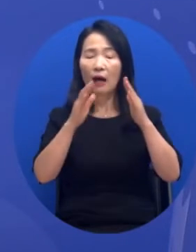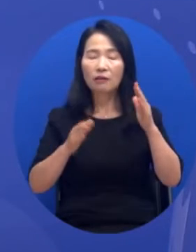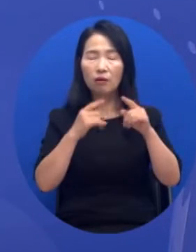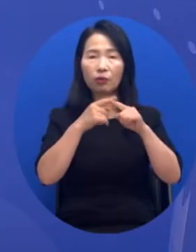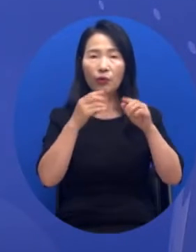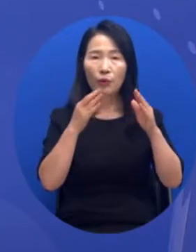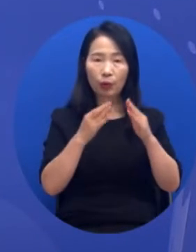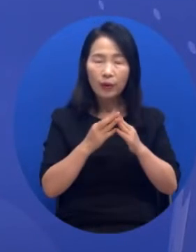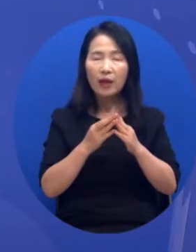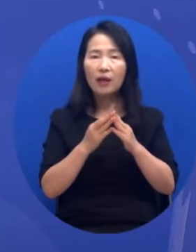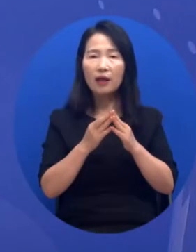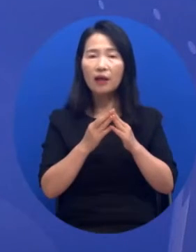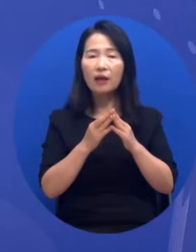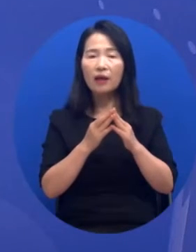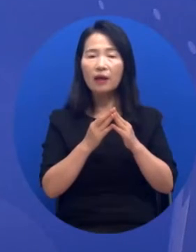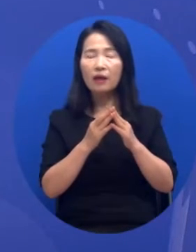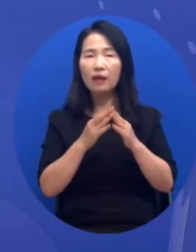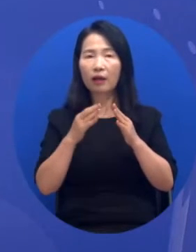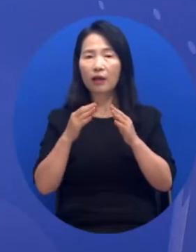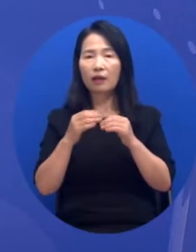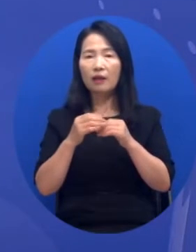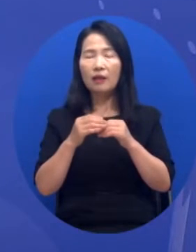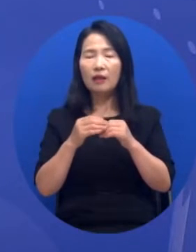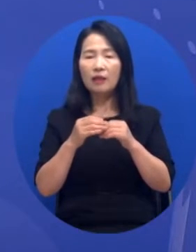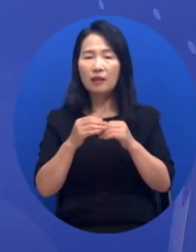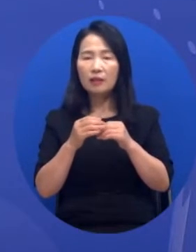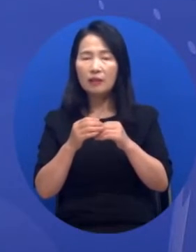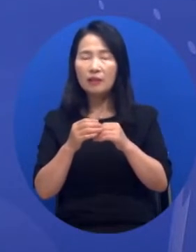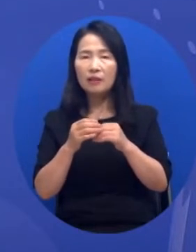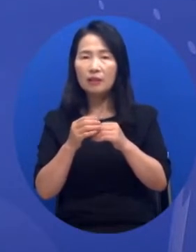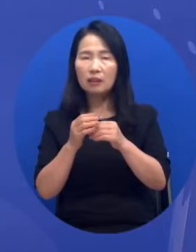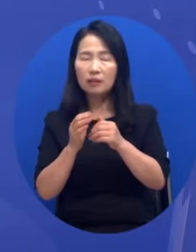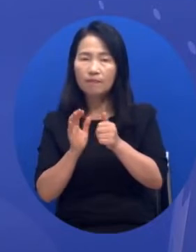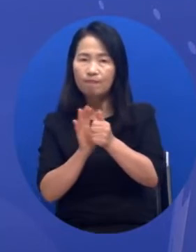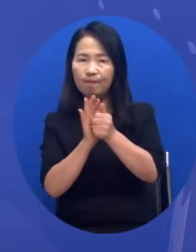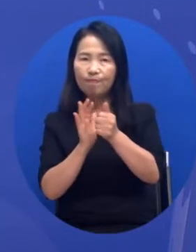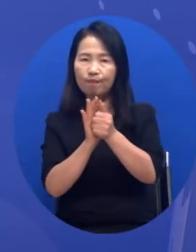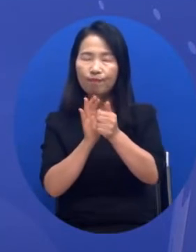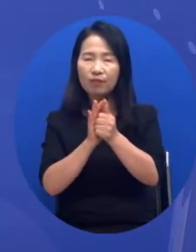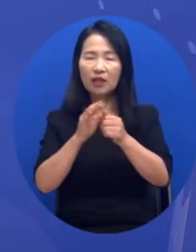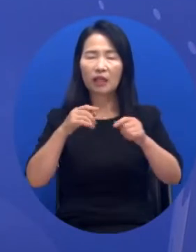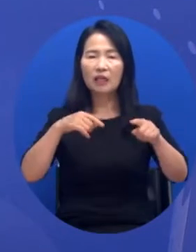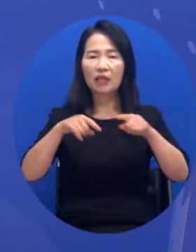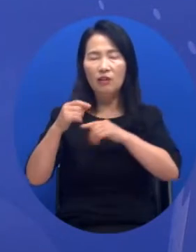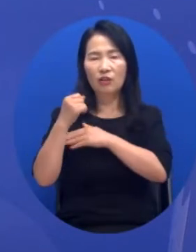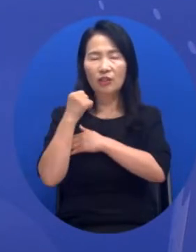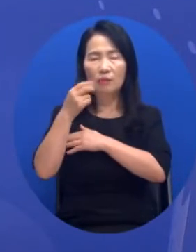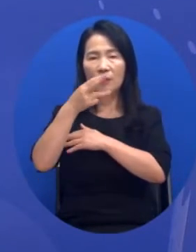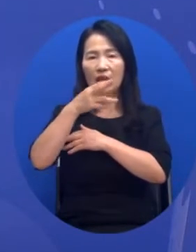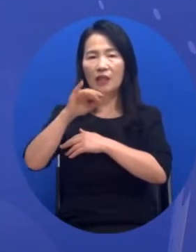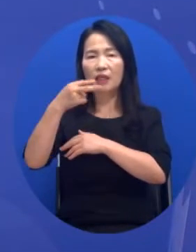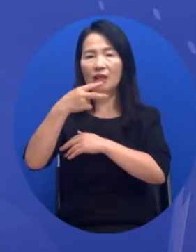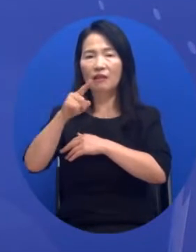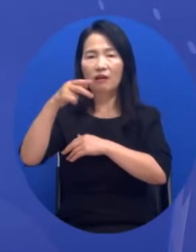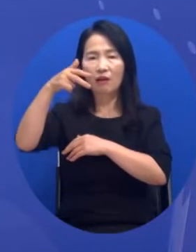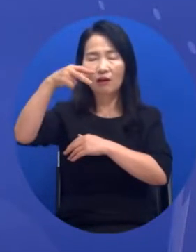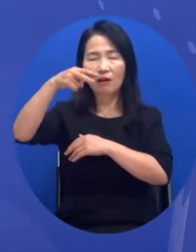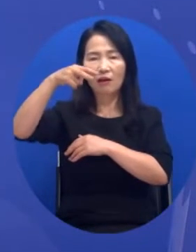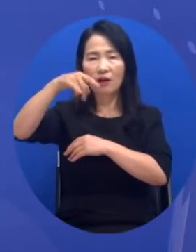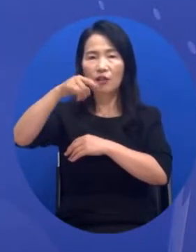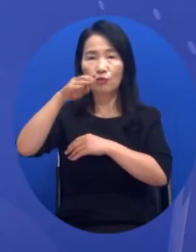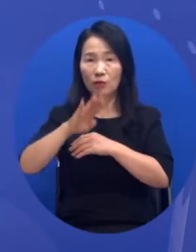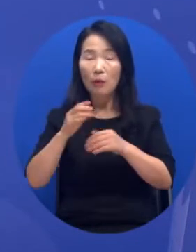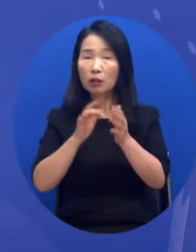그 이웃을 성공시켜주는 그 리더십. 예수님이 이 세상에 섬김 받으러 온 게 아니라 섬기러 오셨으니까. 네.